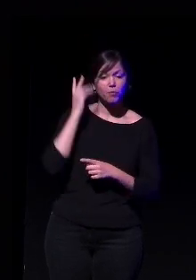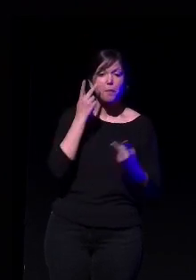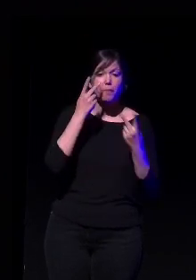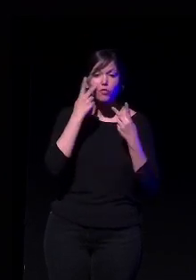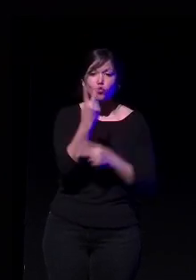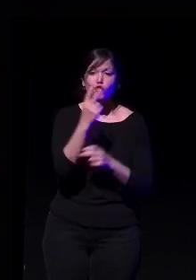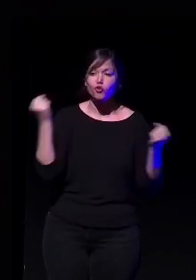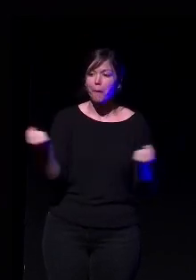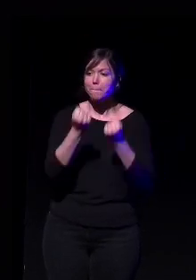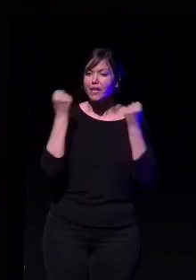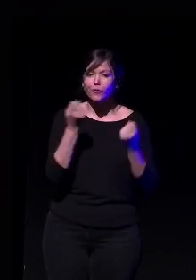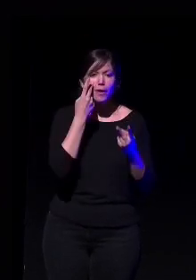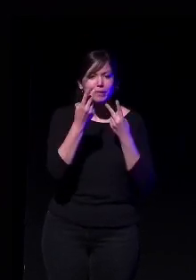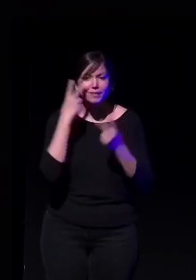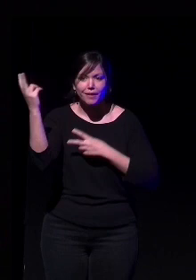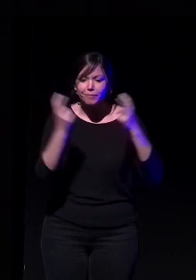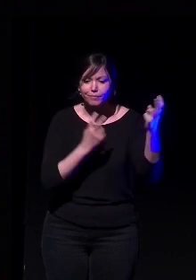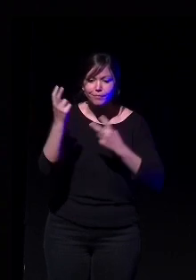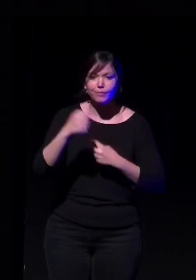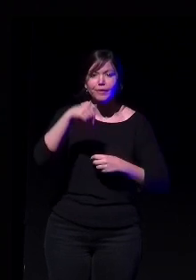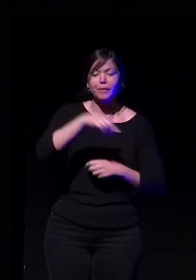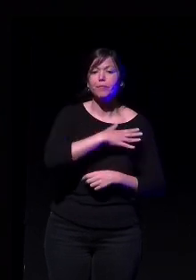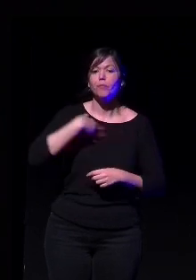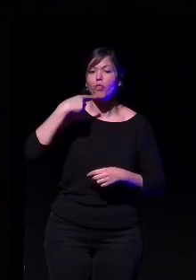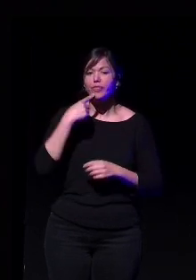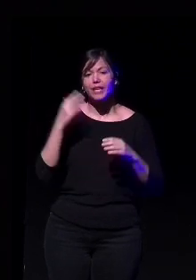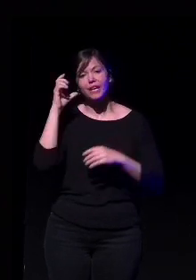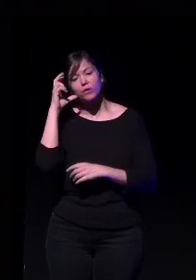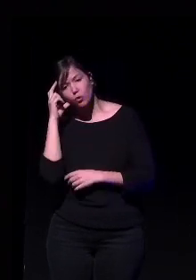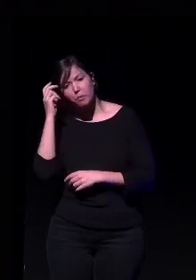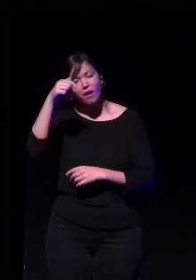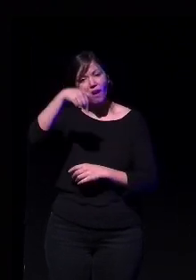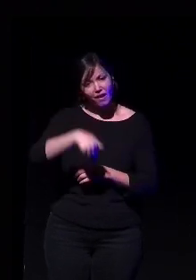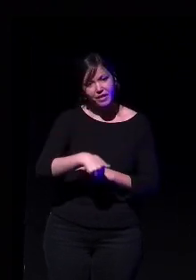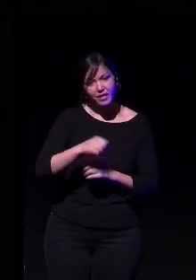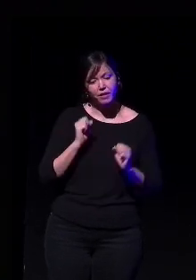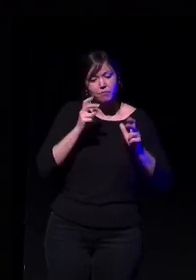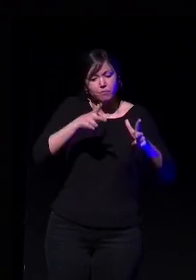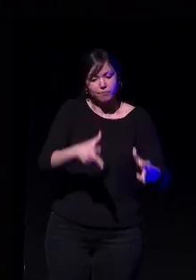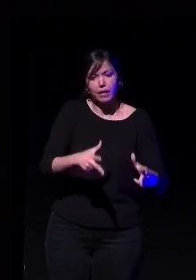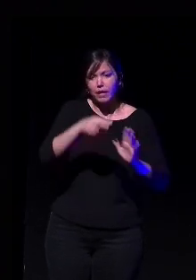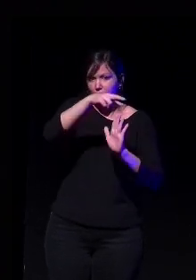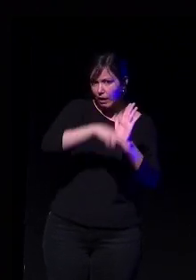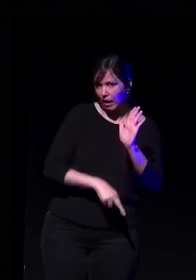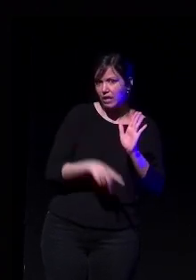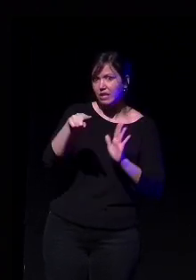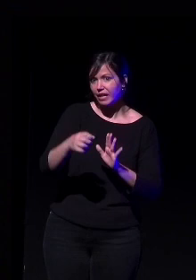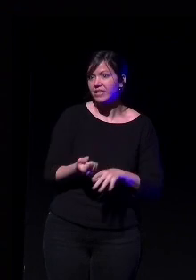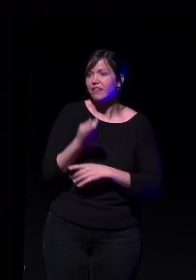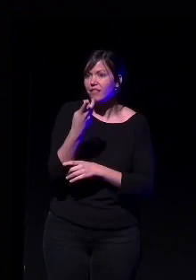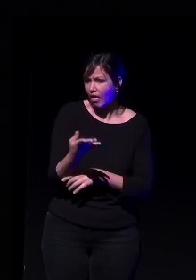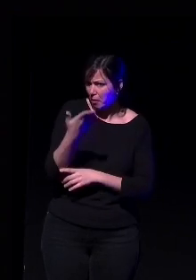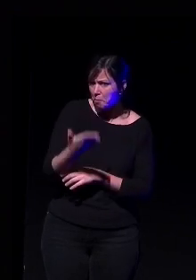de visitants, que van generar 7 milions de pernoctacions en els establiments turístics reglats. Aquestes dades són